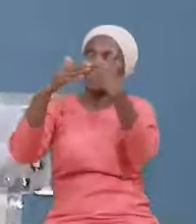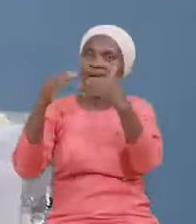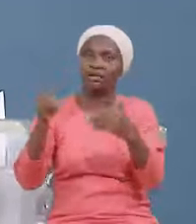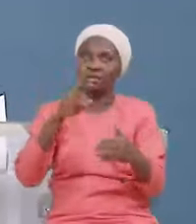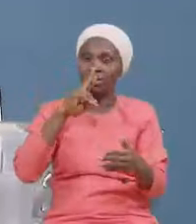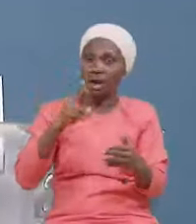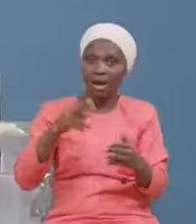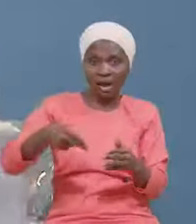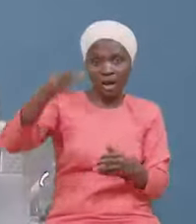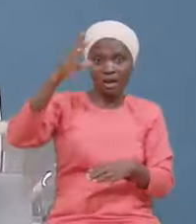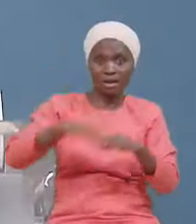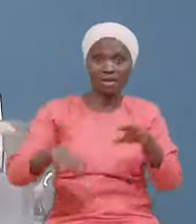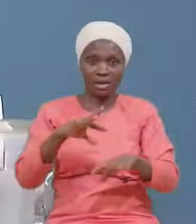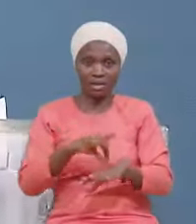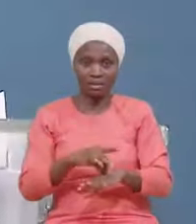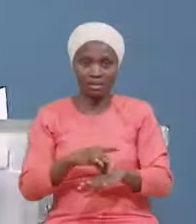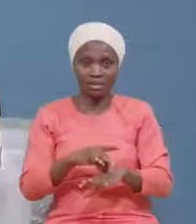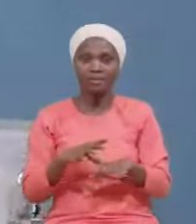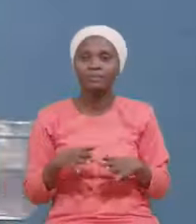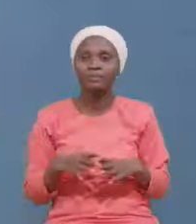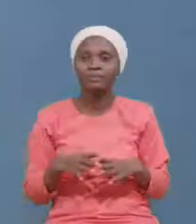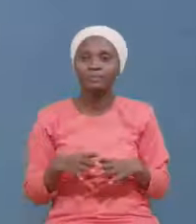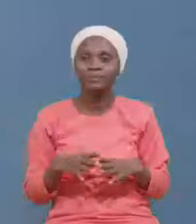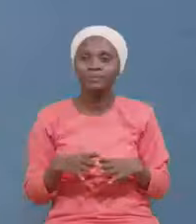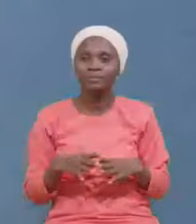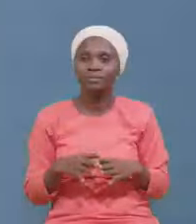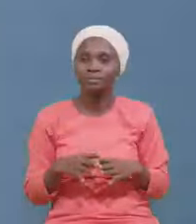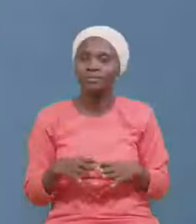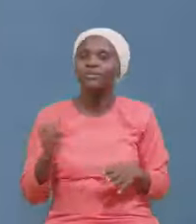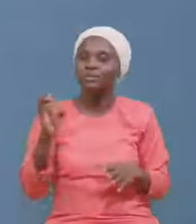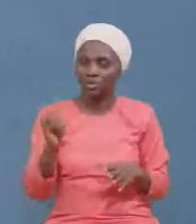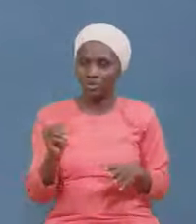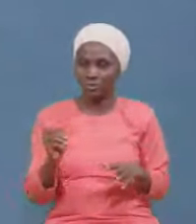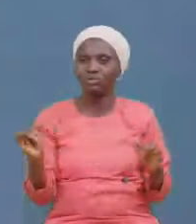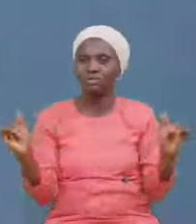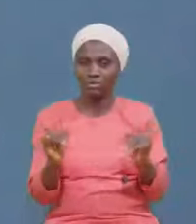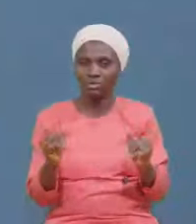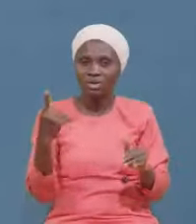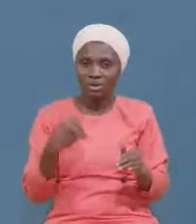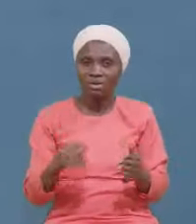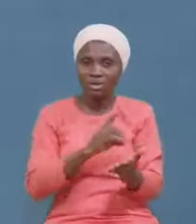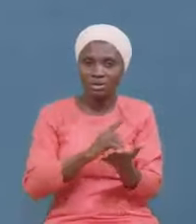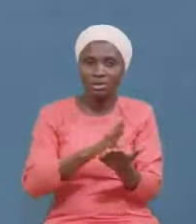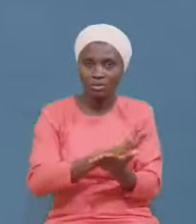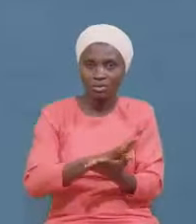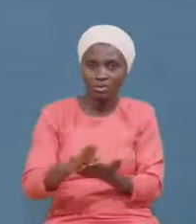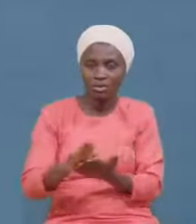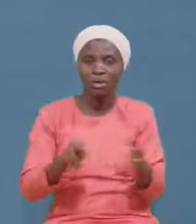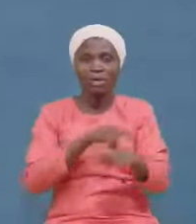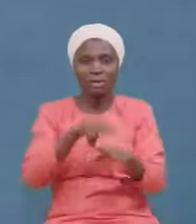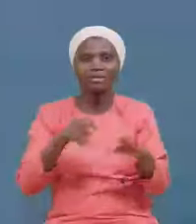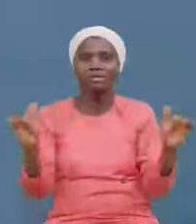higher than the earth. ఈ యొక్క భూమి కంటే ఆకాశం ఎలా ఉన్నతముగా ఉన్నదో. So the supernatural in the same